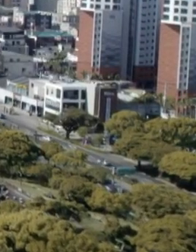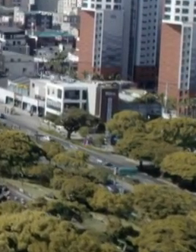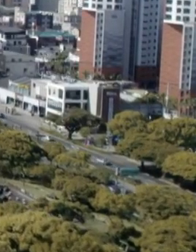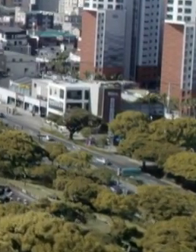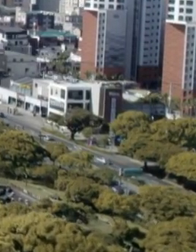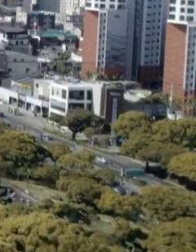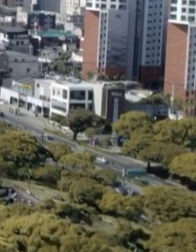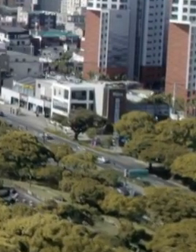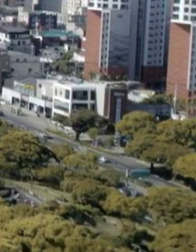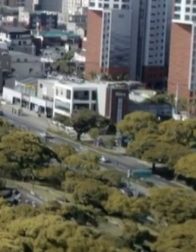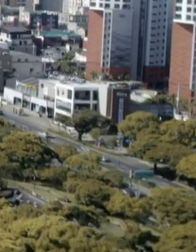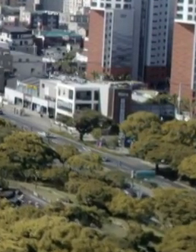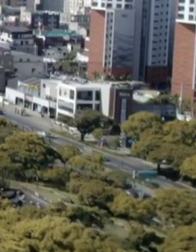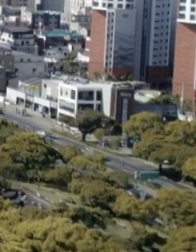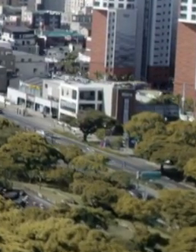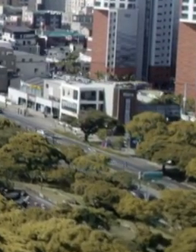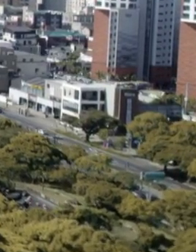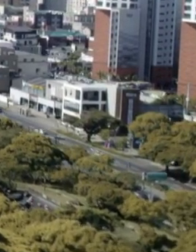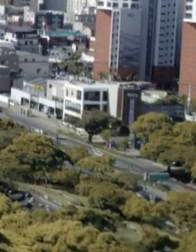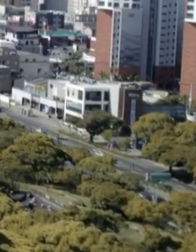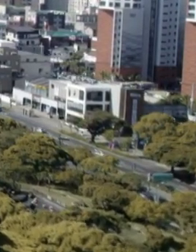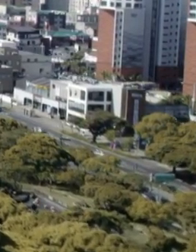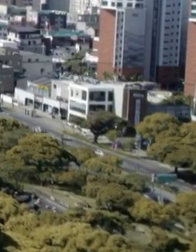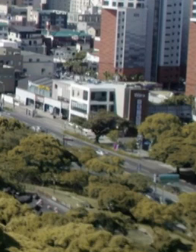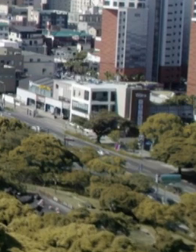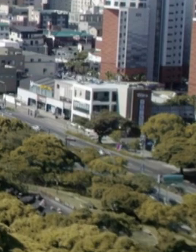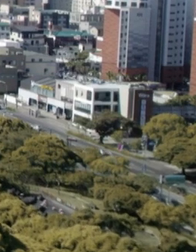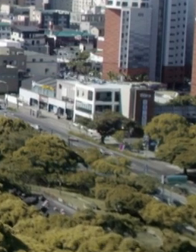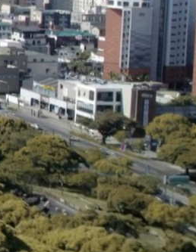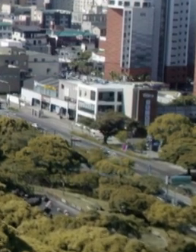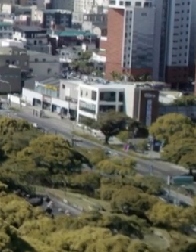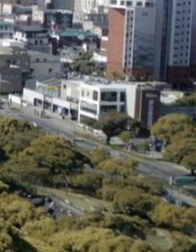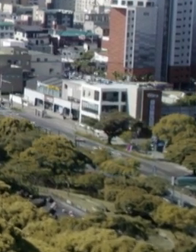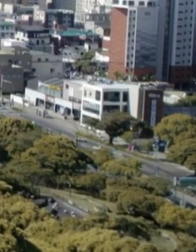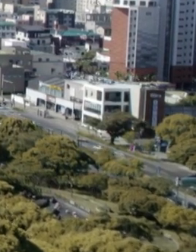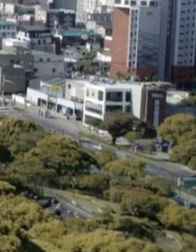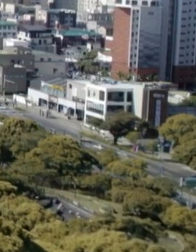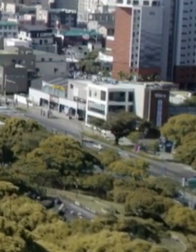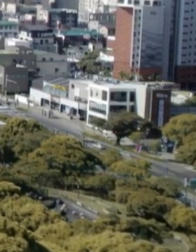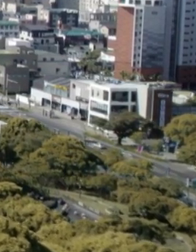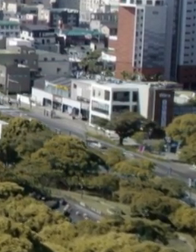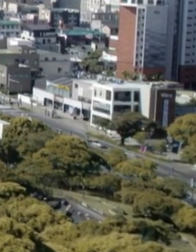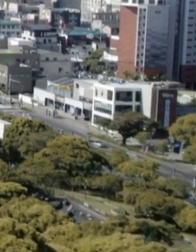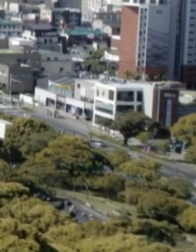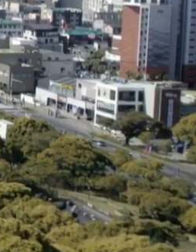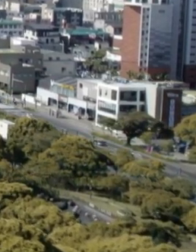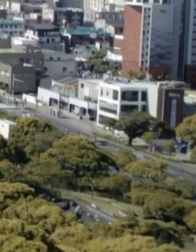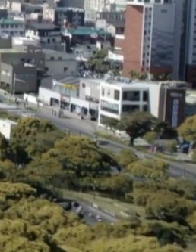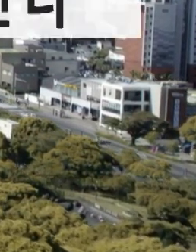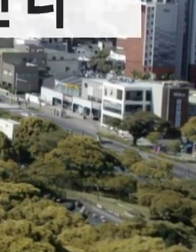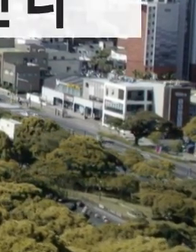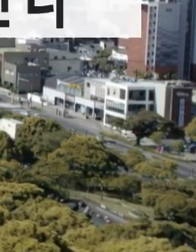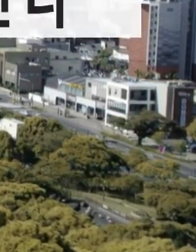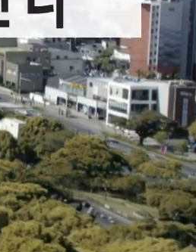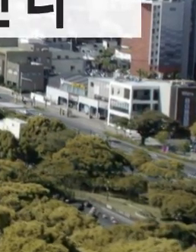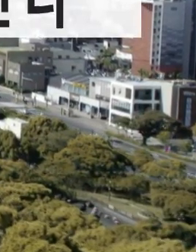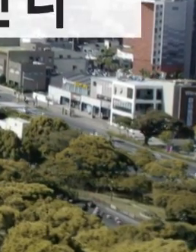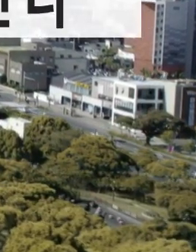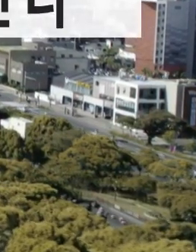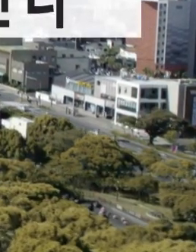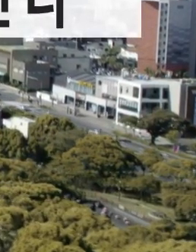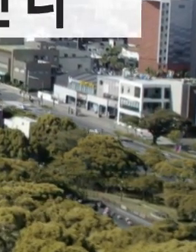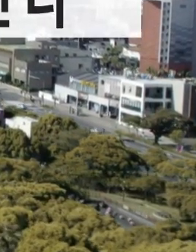주요 뉴스입니다. 제주특별자치도가 8월 1일부터 버스 노선을 전격 개편합니다.